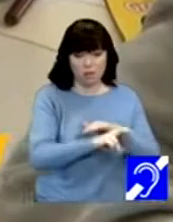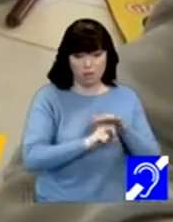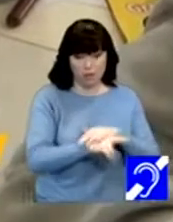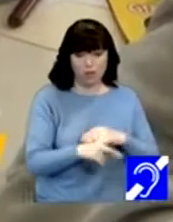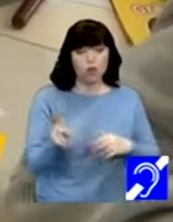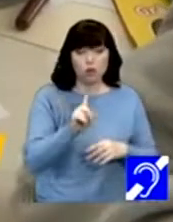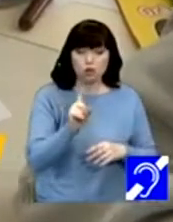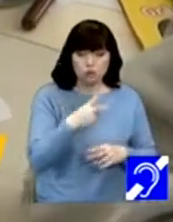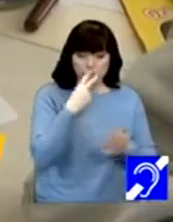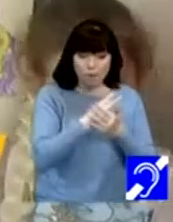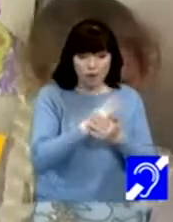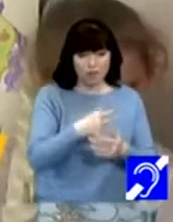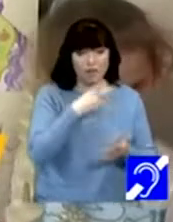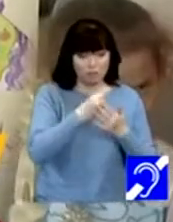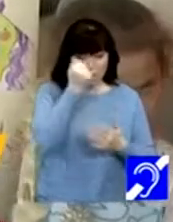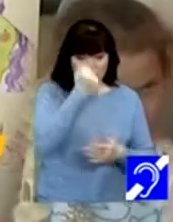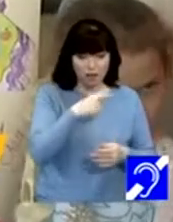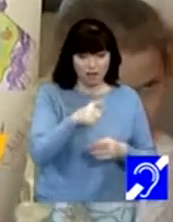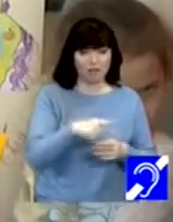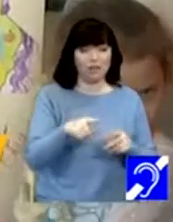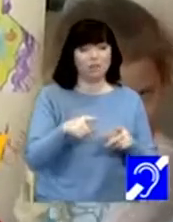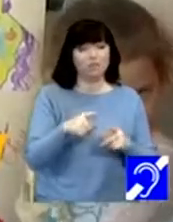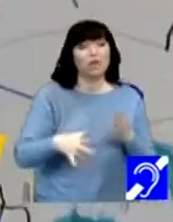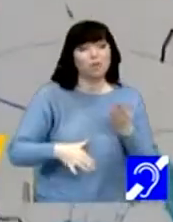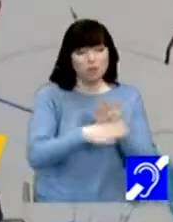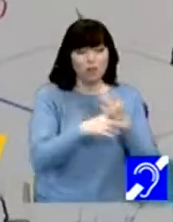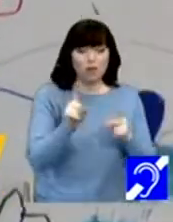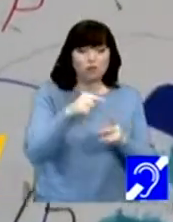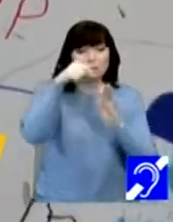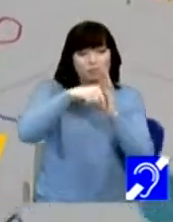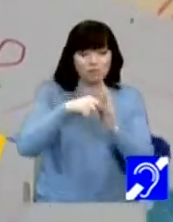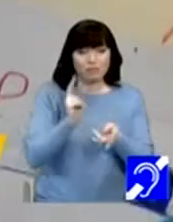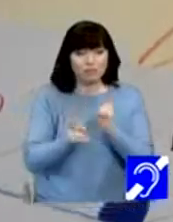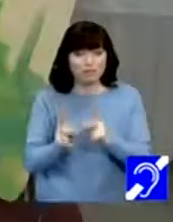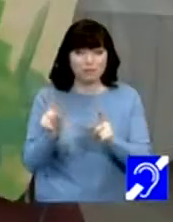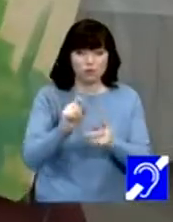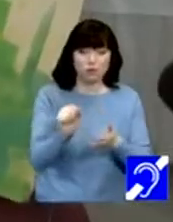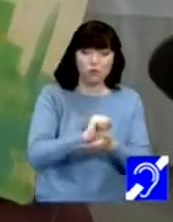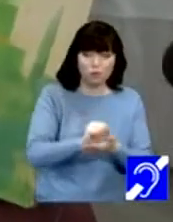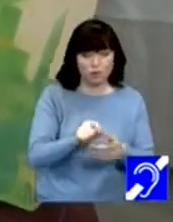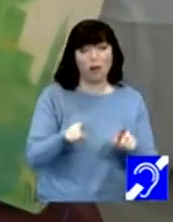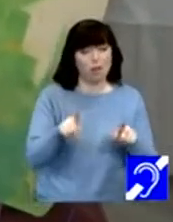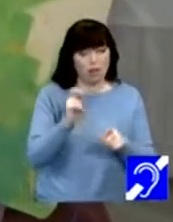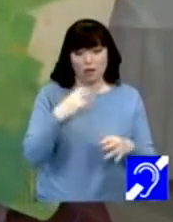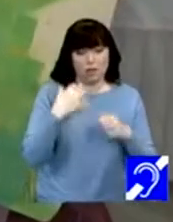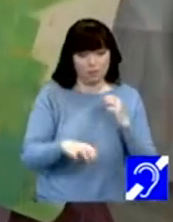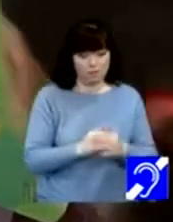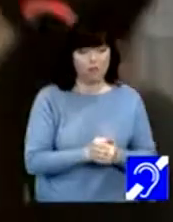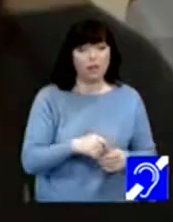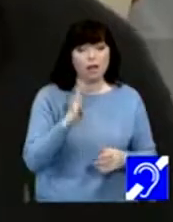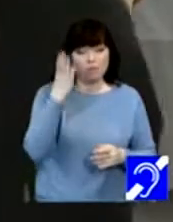Pentru a-și arăta recunoștință, aceștia ajută gazdele la treburile gospodărești. În Republica Moldova s-au refugiat